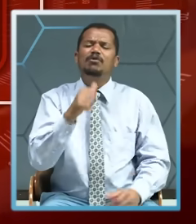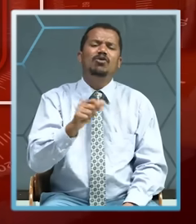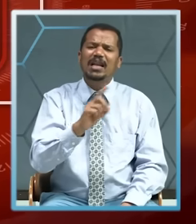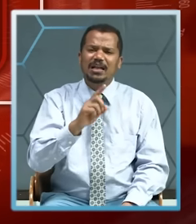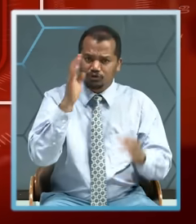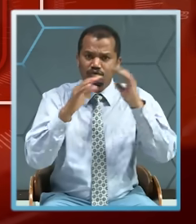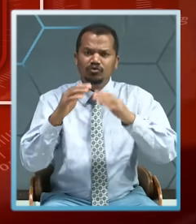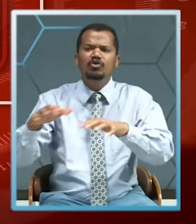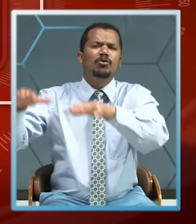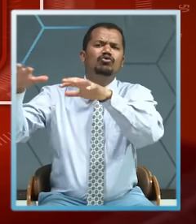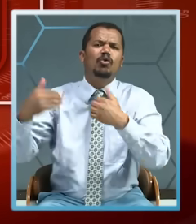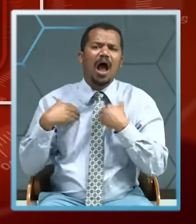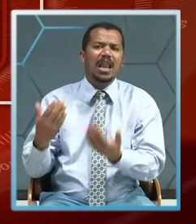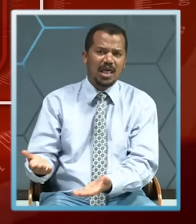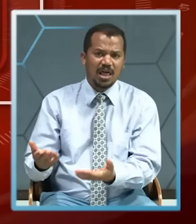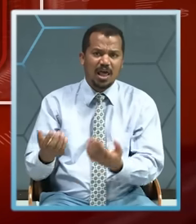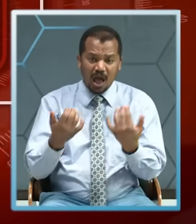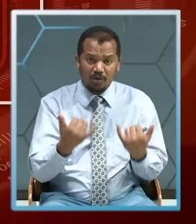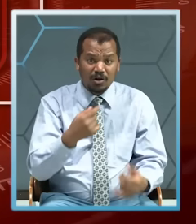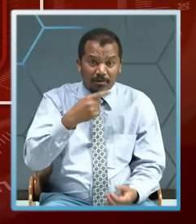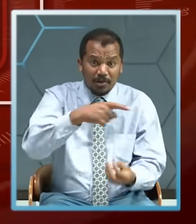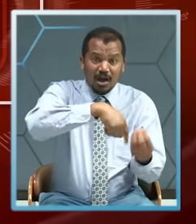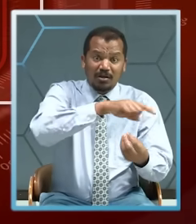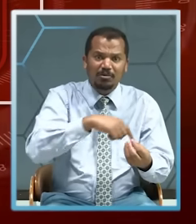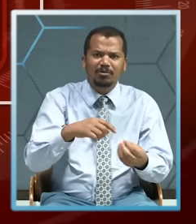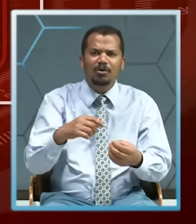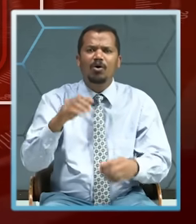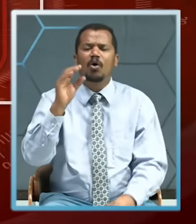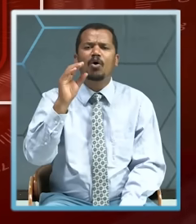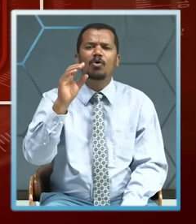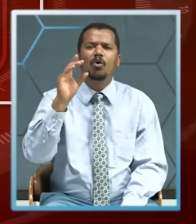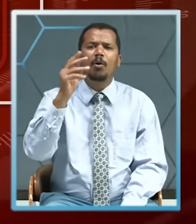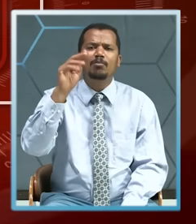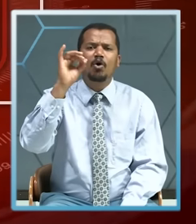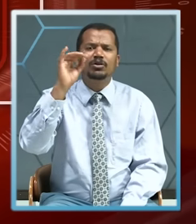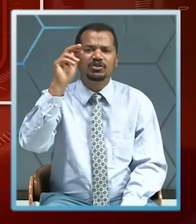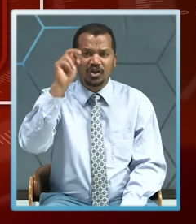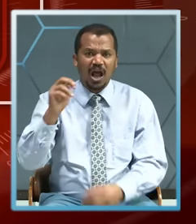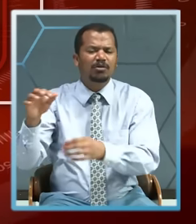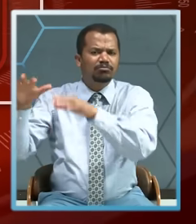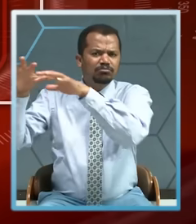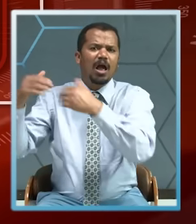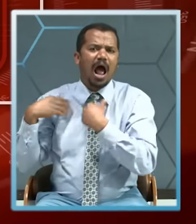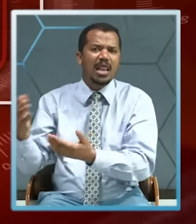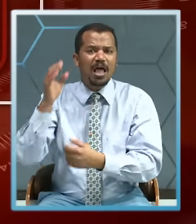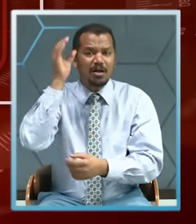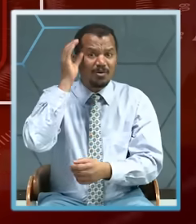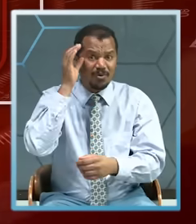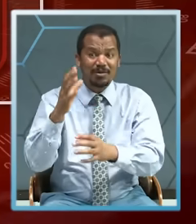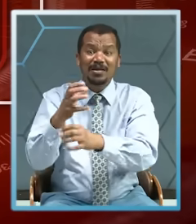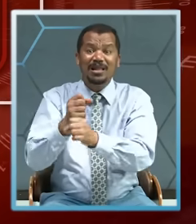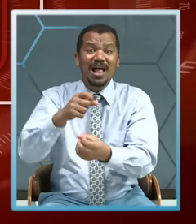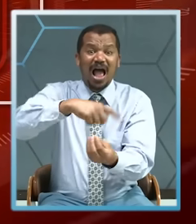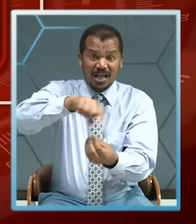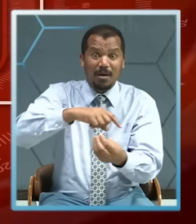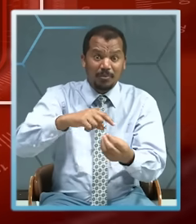አይደለም ችግሩ ክምችቱ አለንኛ ኢቭን አሁን ለሚባለው አካባቢ ወሮታና ኮምቦልቻ ላይ ኮክምችት አለ። በአሸባሪ የህወሓት